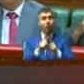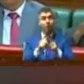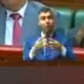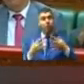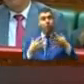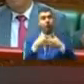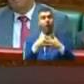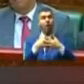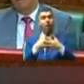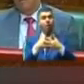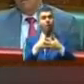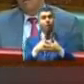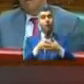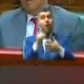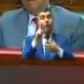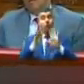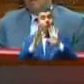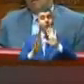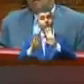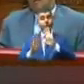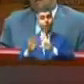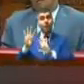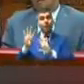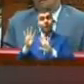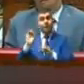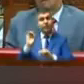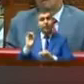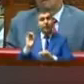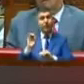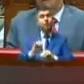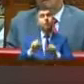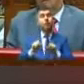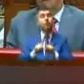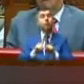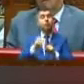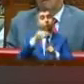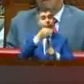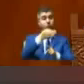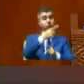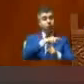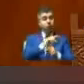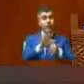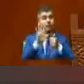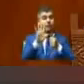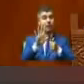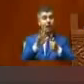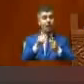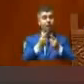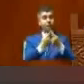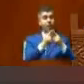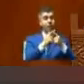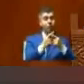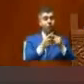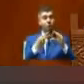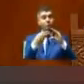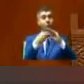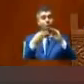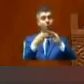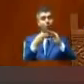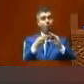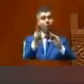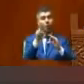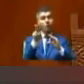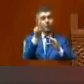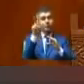الرئيسيين للمغرب. سنة 1990 إعادة توزيعات السلة ديال العملات مع إدخال طبعا العملات الأوروبية وتخفيض